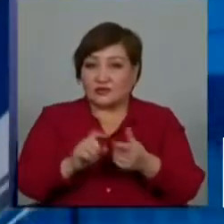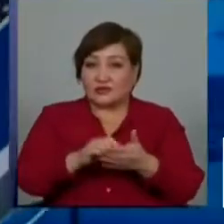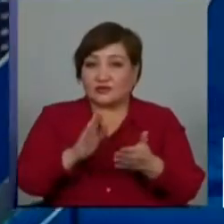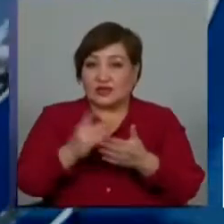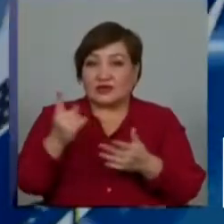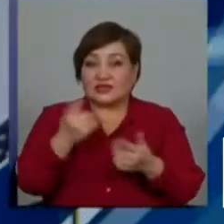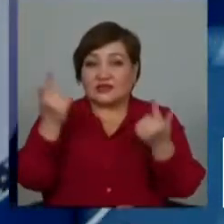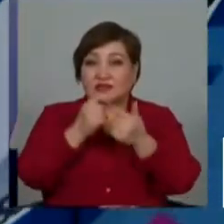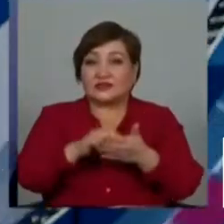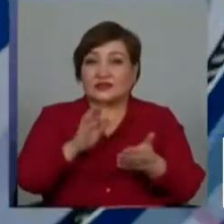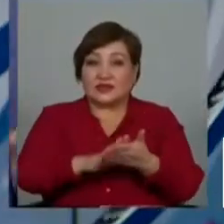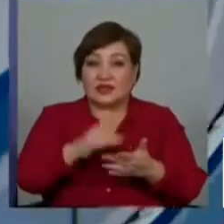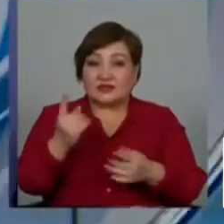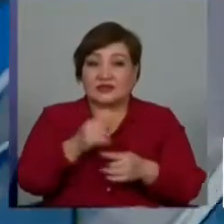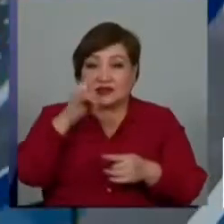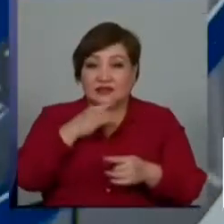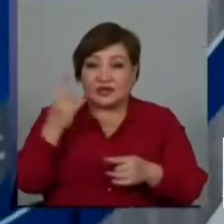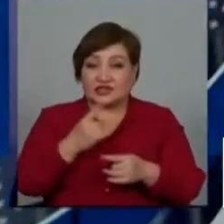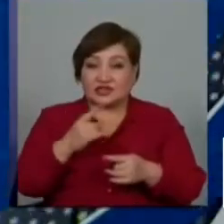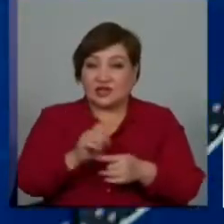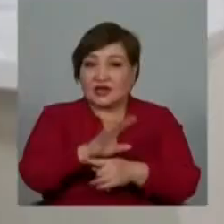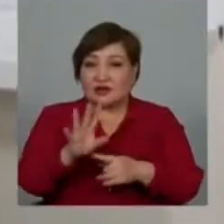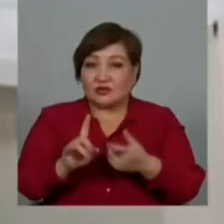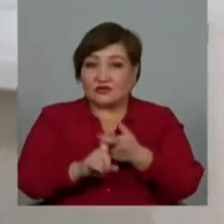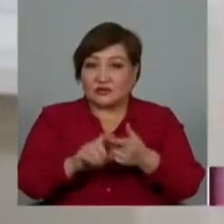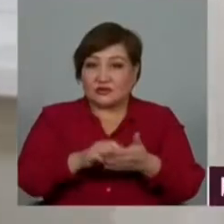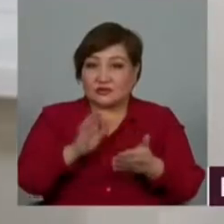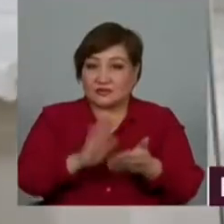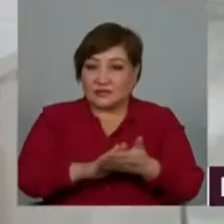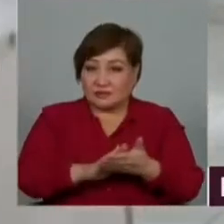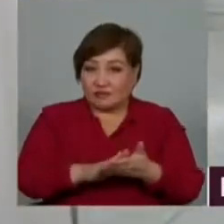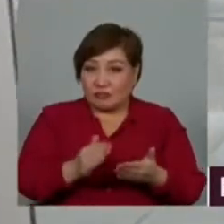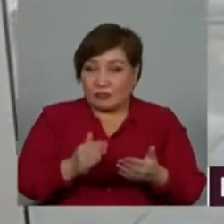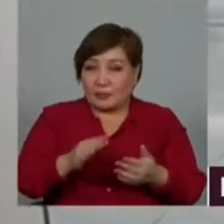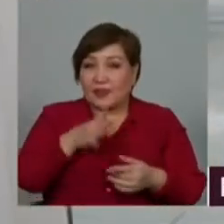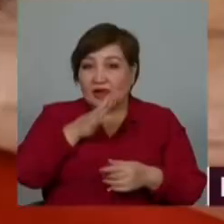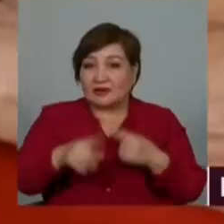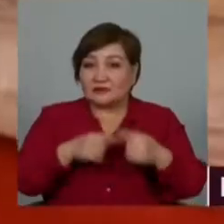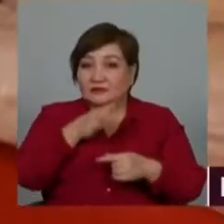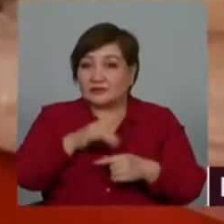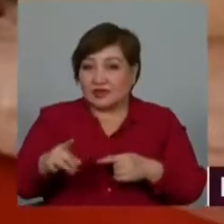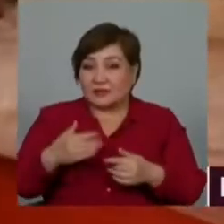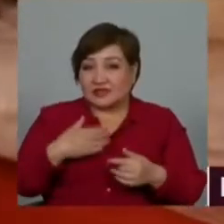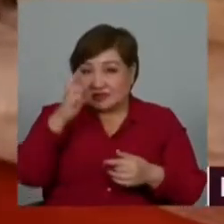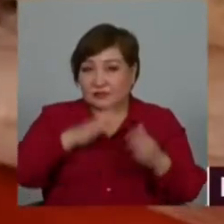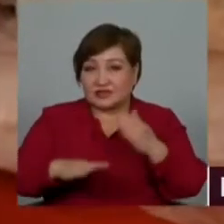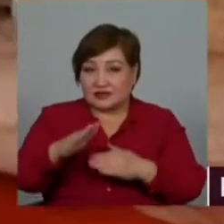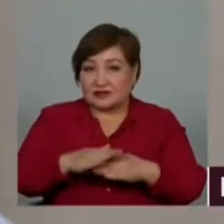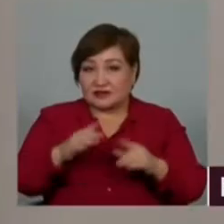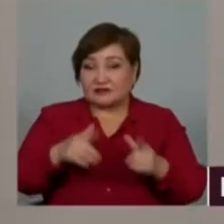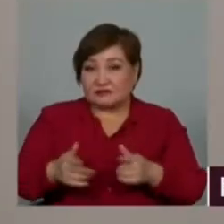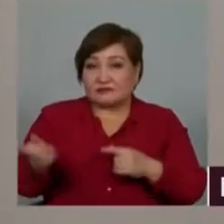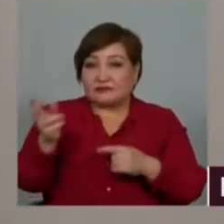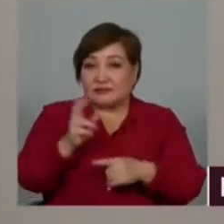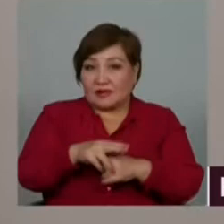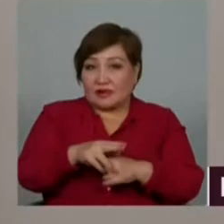тіркелді. Қазақстанда бірінші коронавирус жұқтыру дерегі тіркелді. Көп ұзамай жаңа вирус елімізге де келіп жетті. Былтыр 13